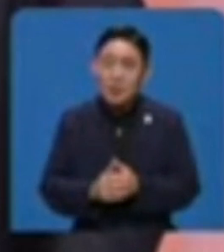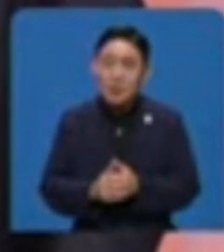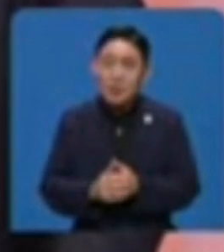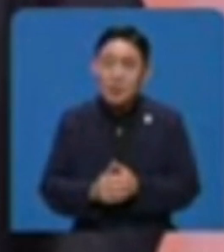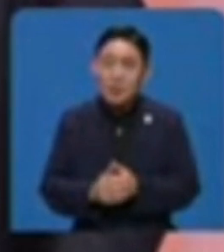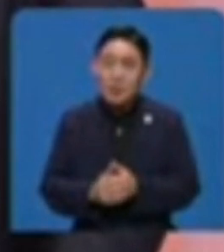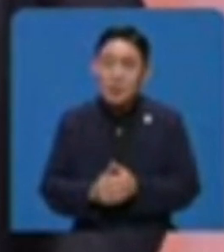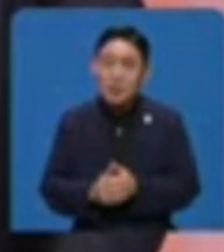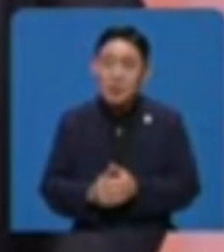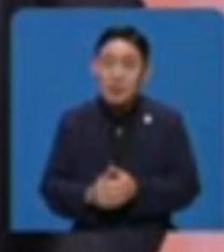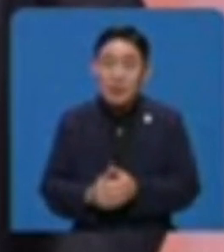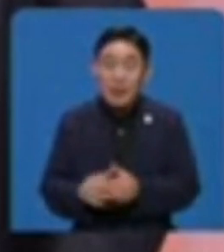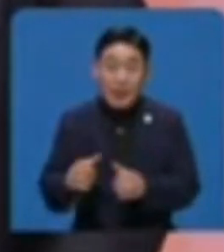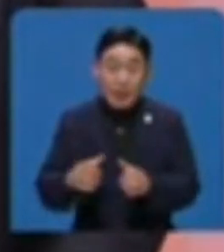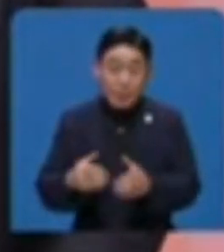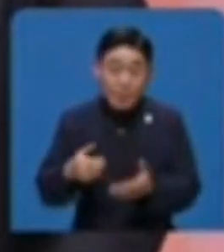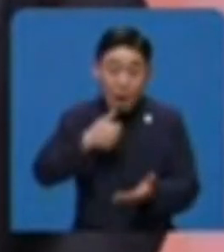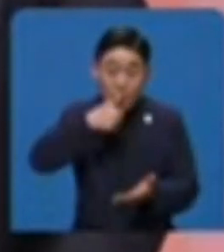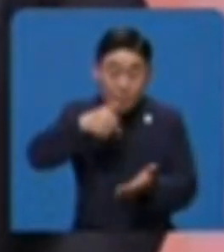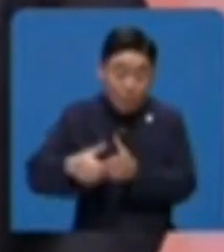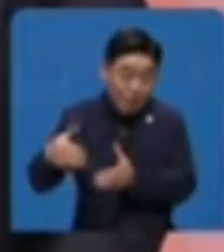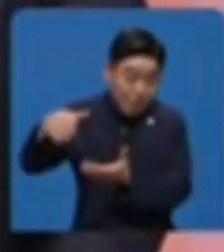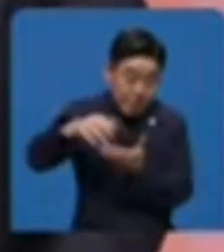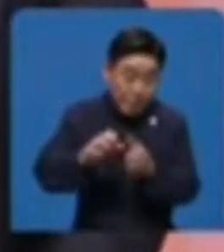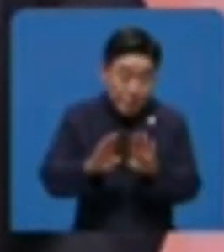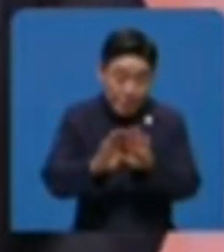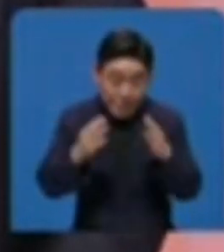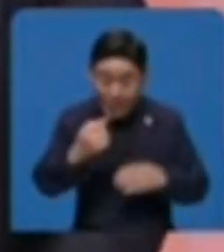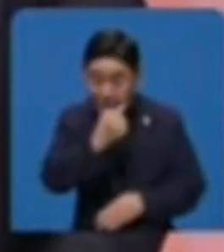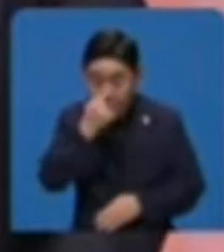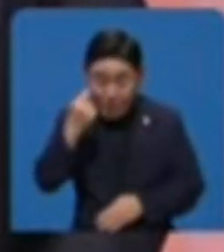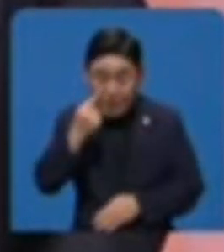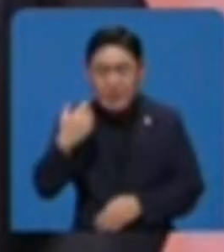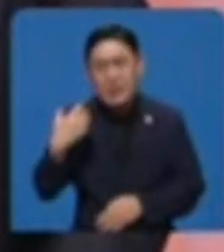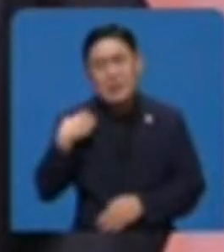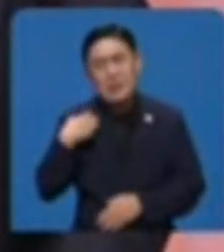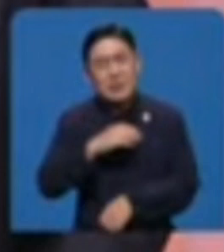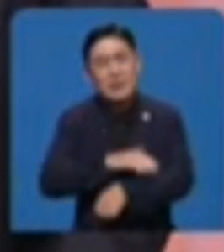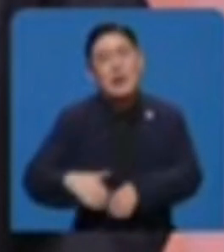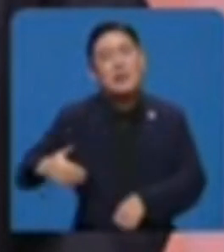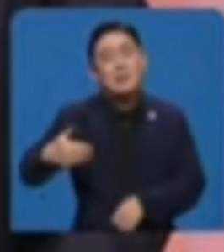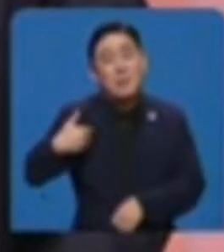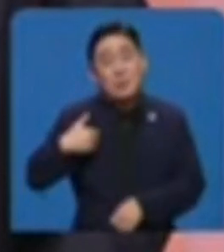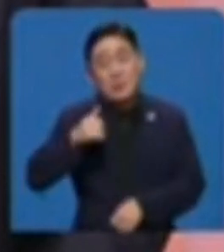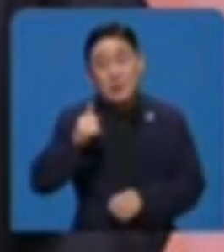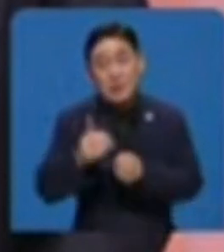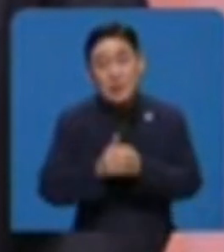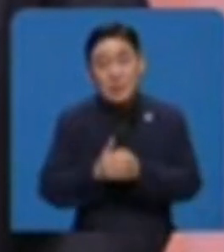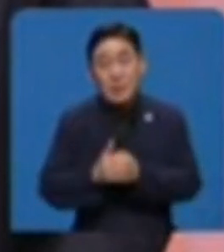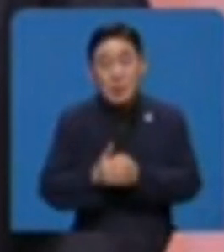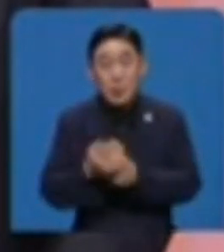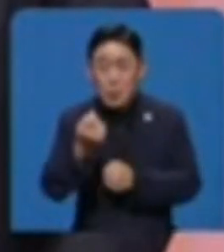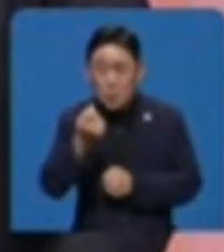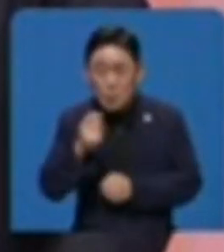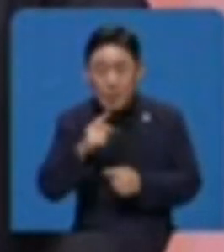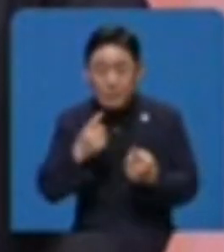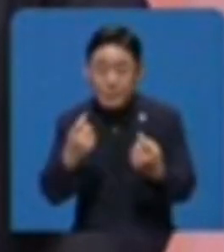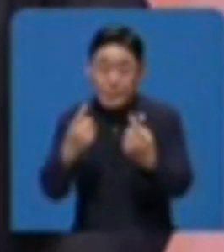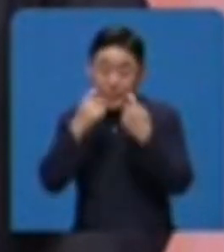제가 그 개표 실무를 정확히는 몰라서 그러나 하여튼 조금이라도 의혹이 있다면은 좀 바로 잡는 것이 좋지 않겠나.